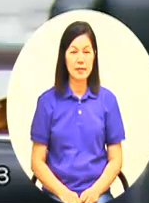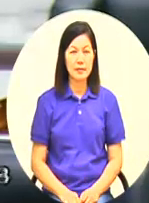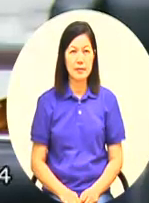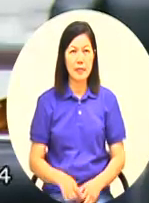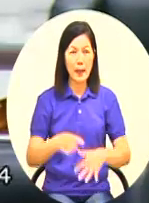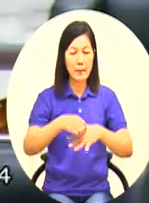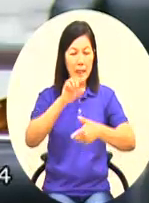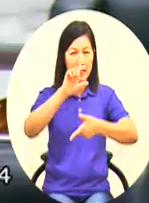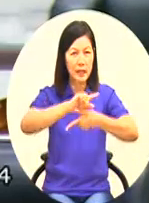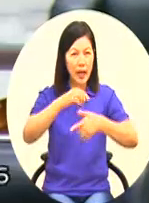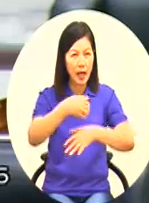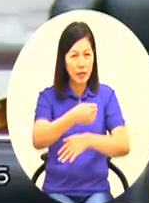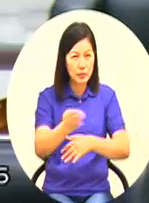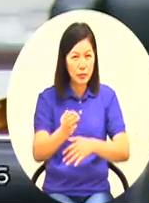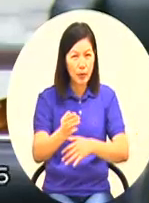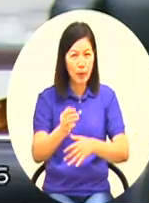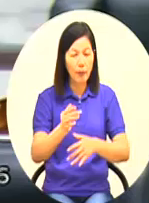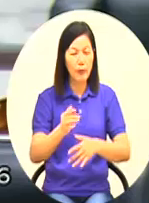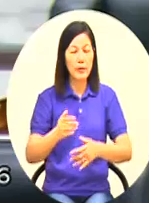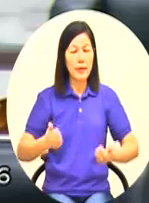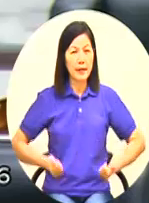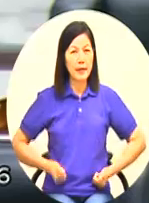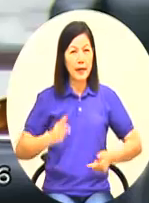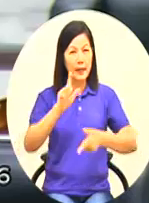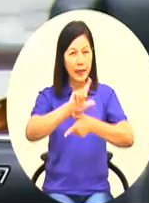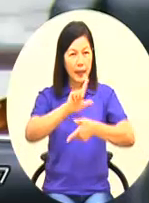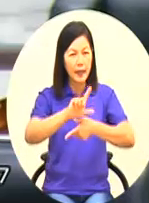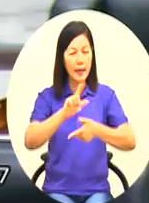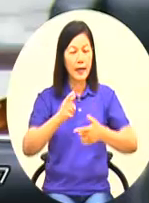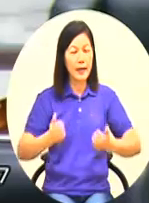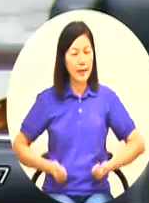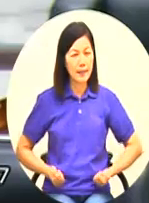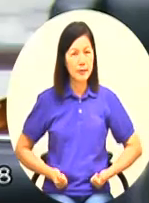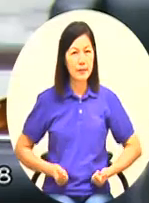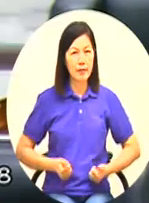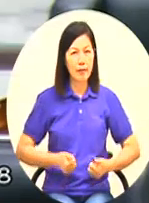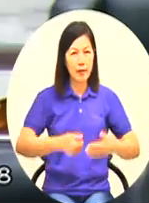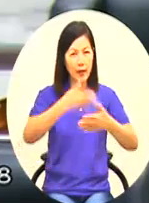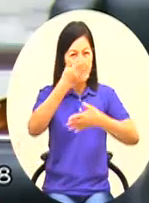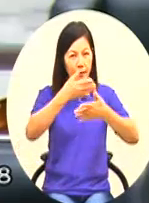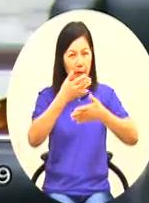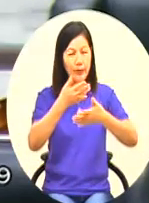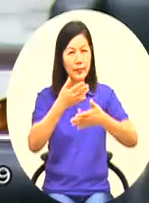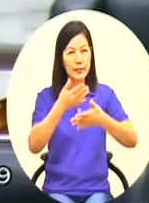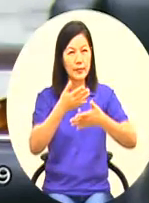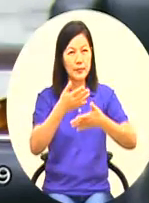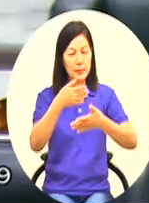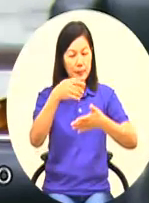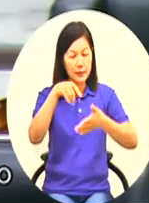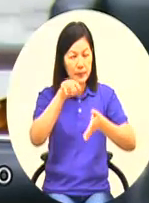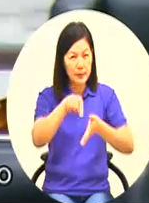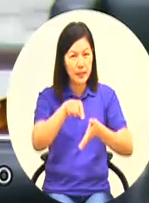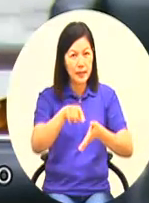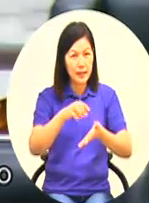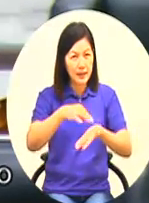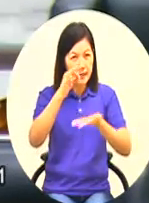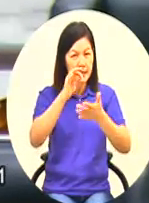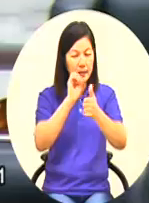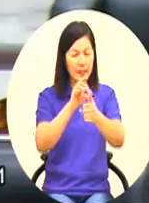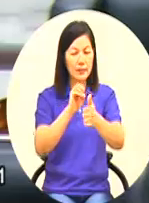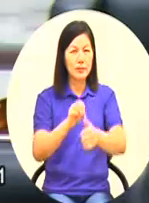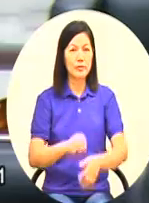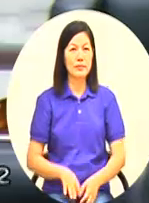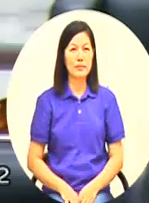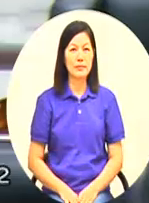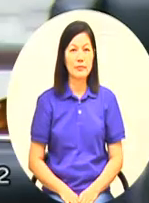通哦，啊还有这些卡通的诶片段哦，所以特别提出来，因为这个或